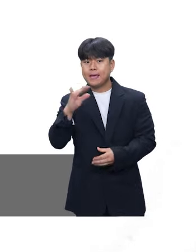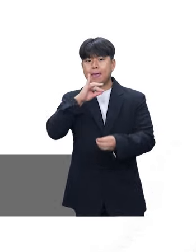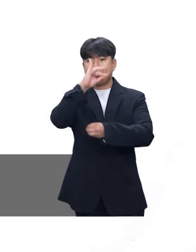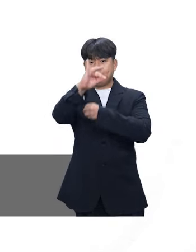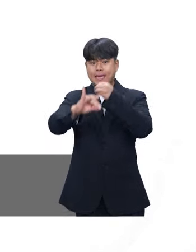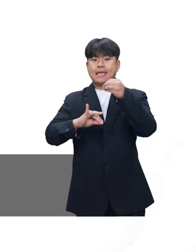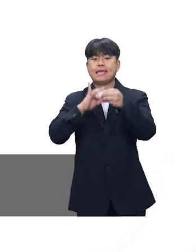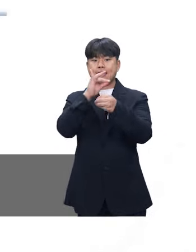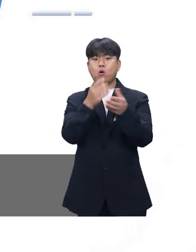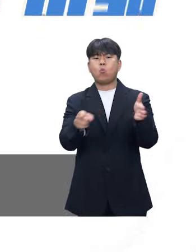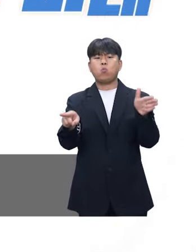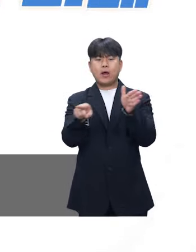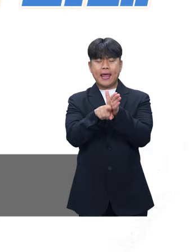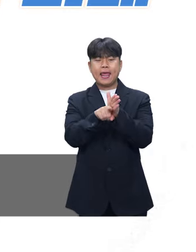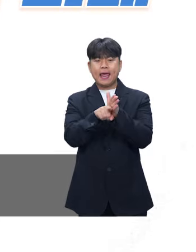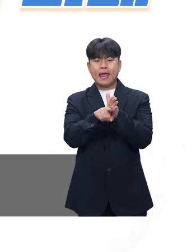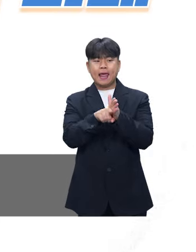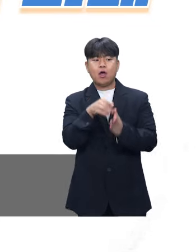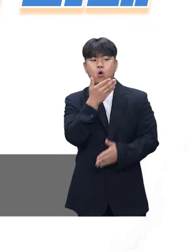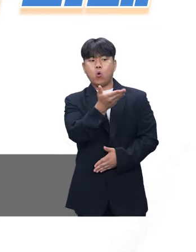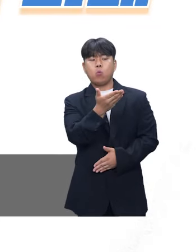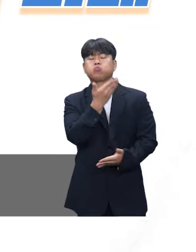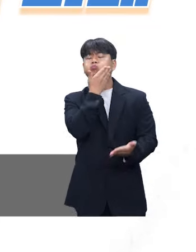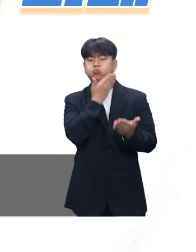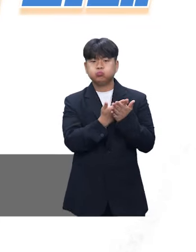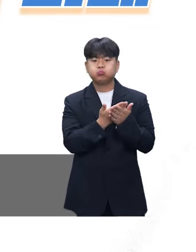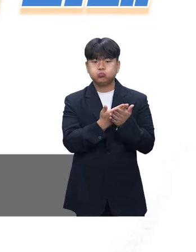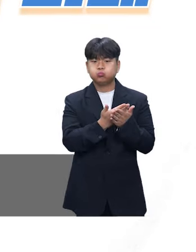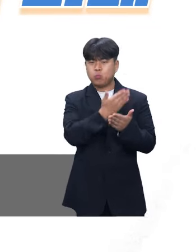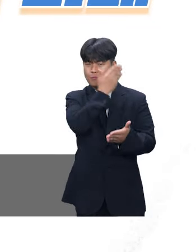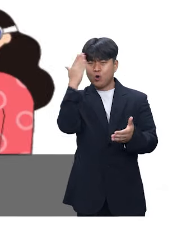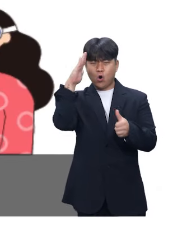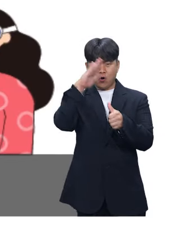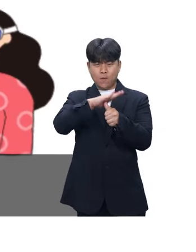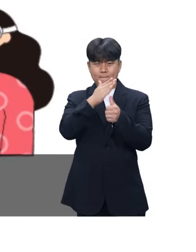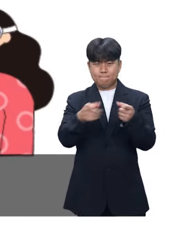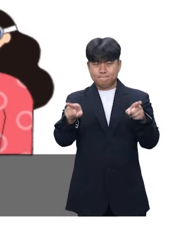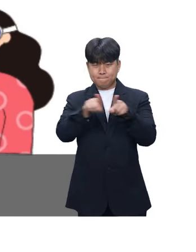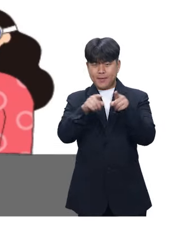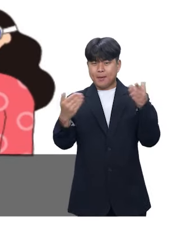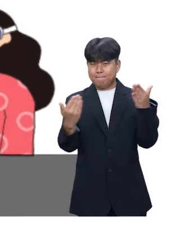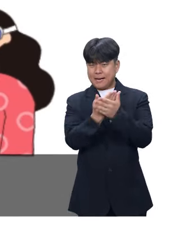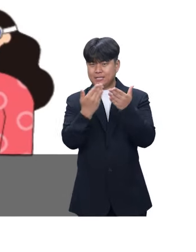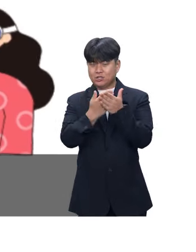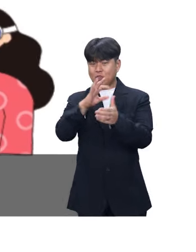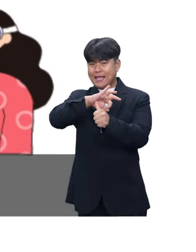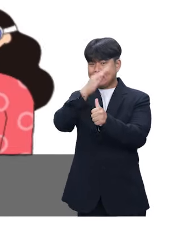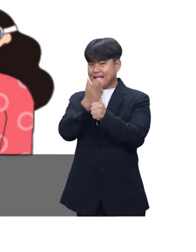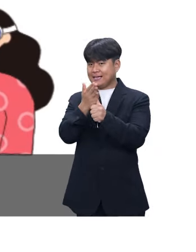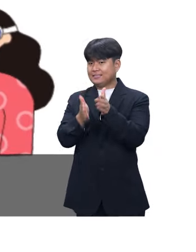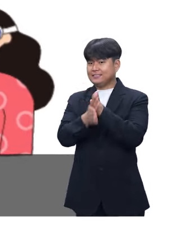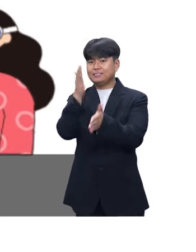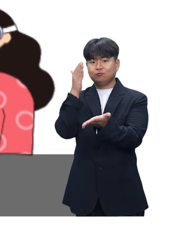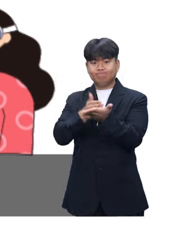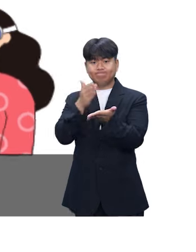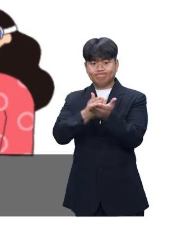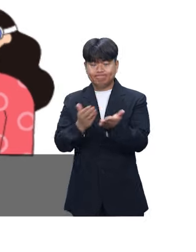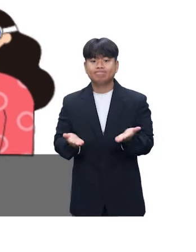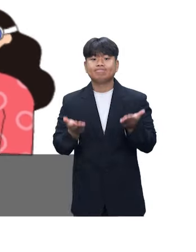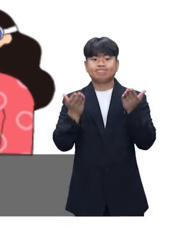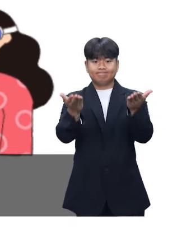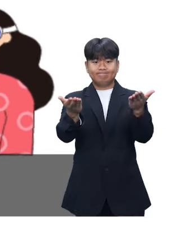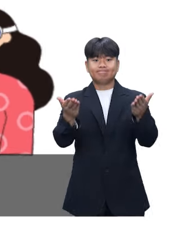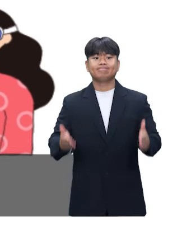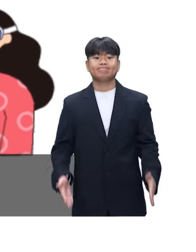미래 100년을 그려가기 위해 청년들의 역할이 중요해지고 있습니다. 청년들과 미래를 함께 만들어가고 있는 안양시 이야기